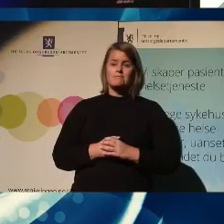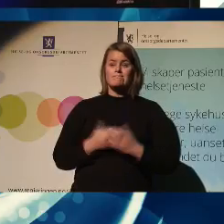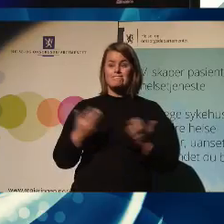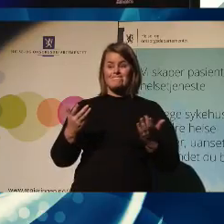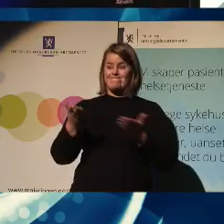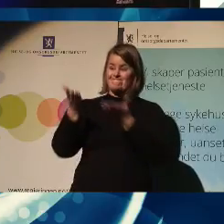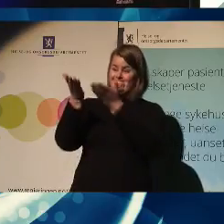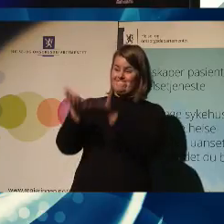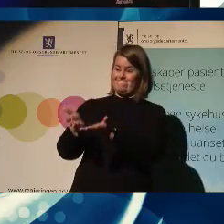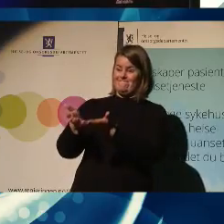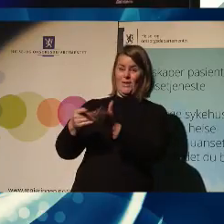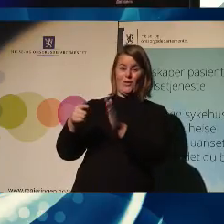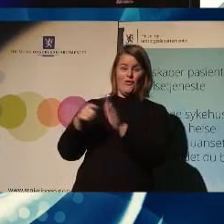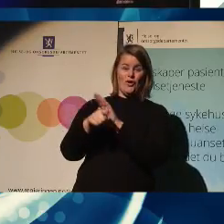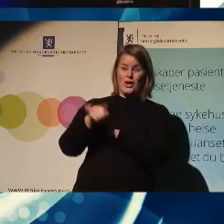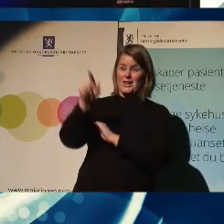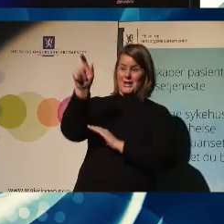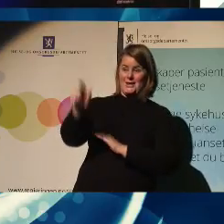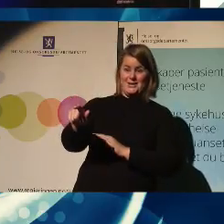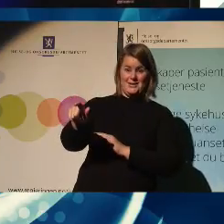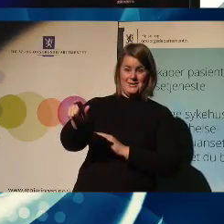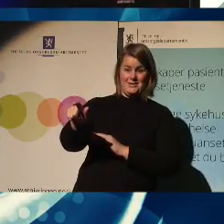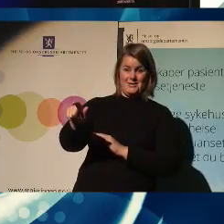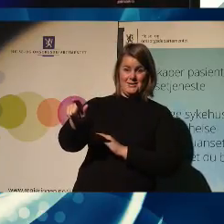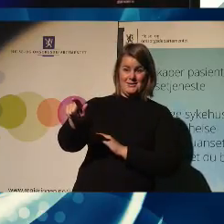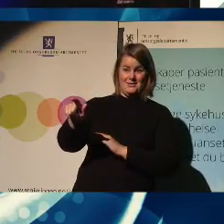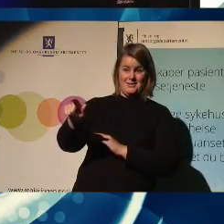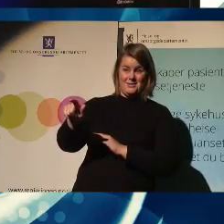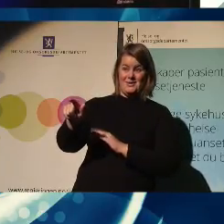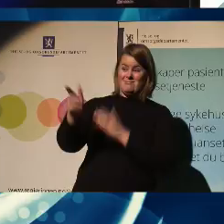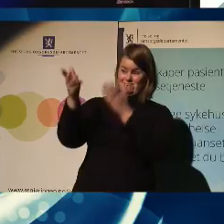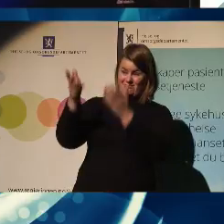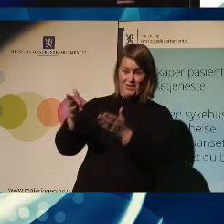flyktning da. Det noe man for alltid?